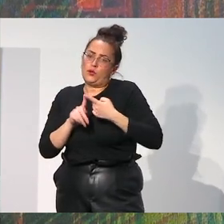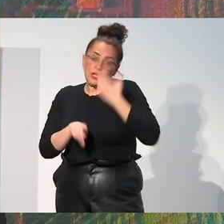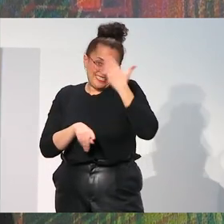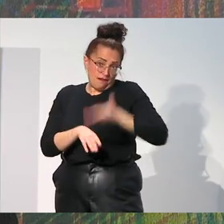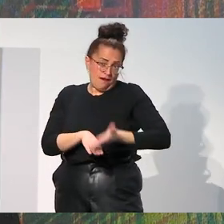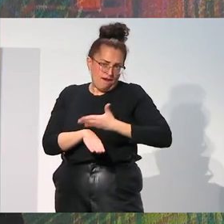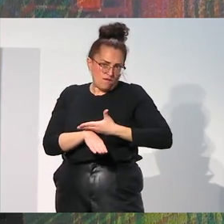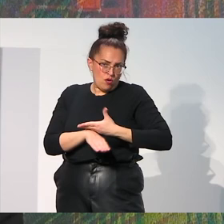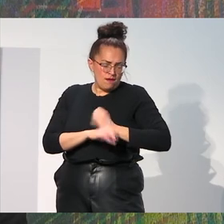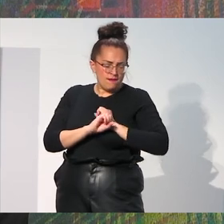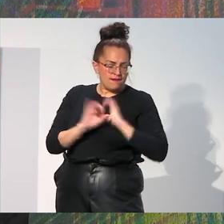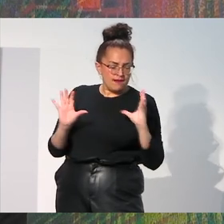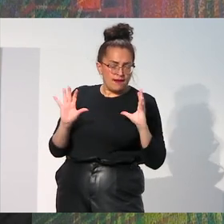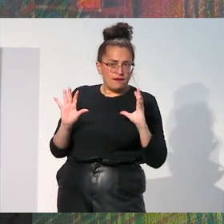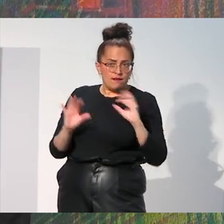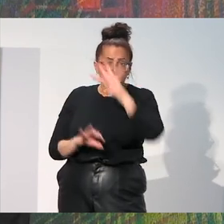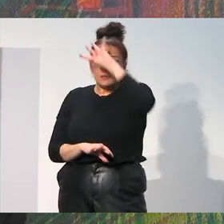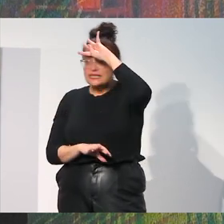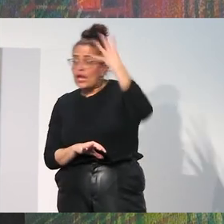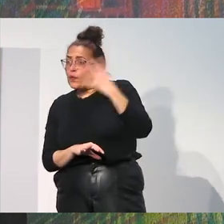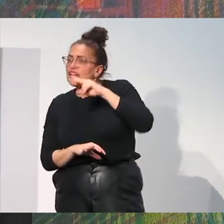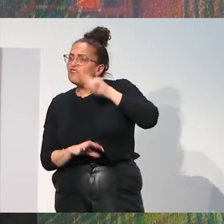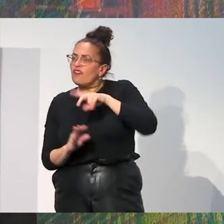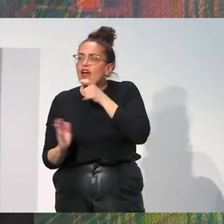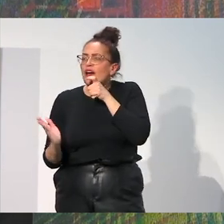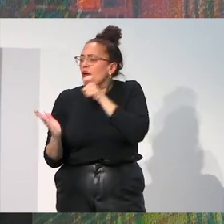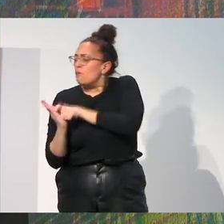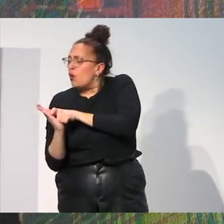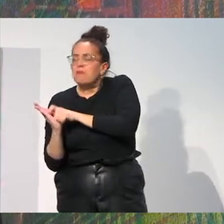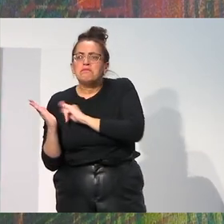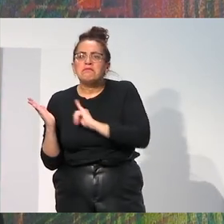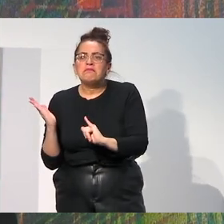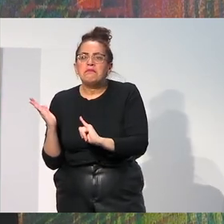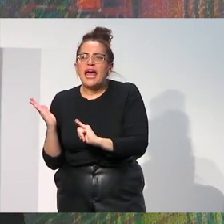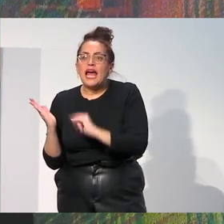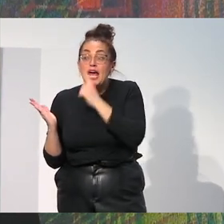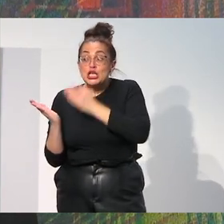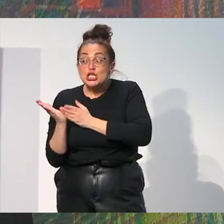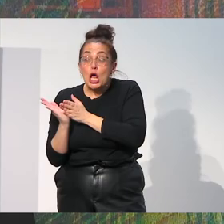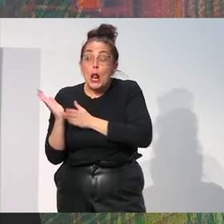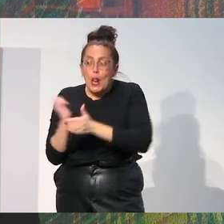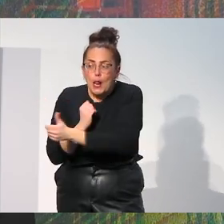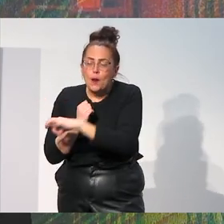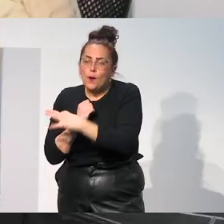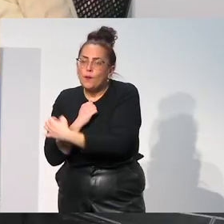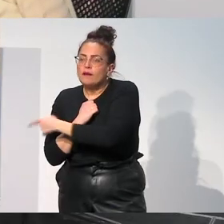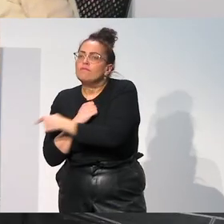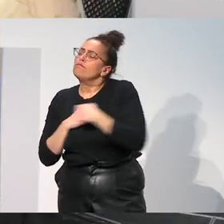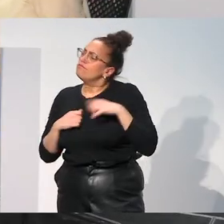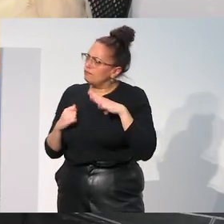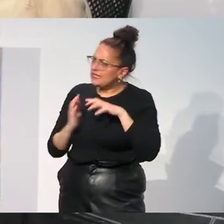n'est jamais cité, est profondément darwinien, en fait, à oui, mon avis. Bien sûr, Il est cité dans les remerciements. Enfin, dans les